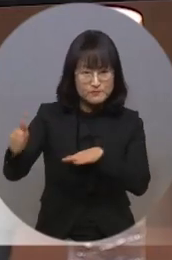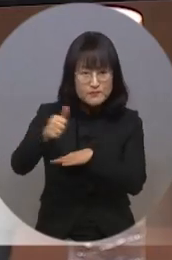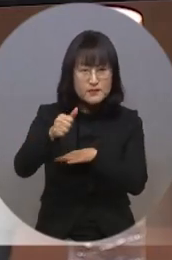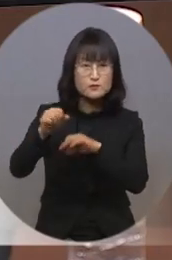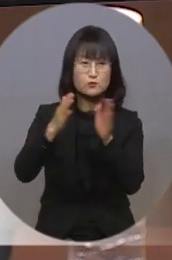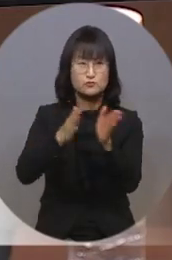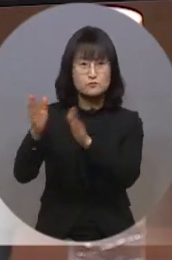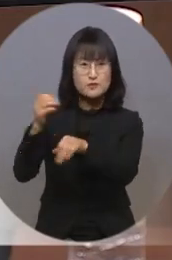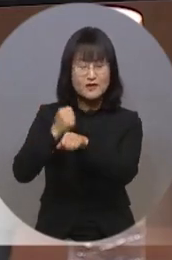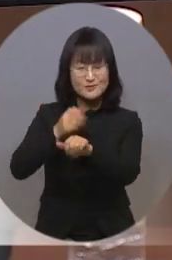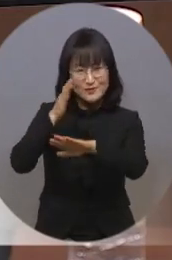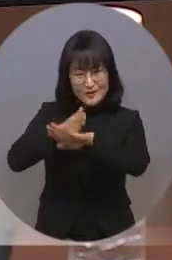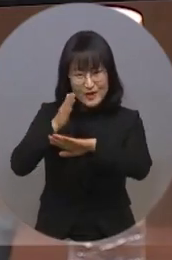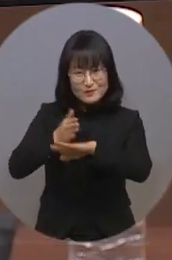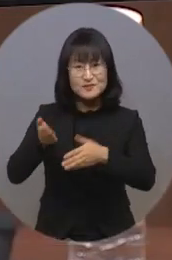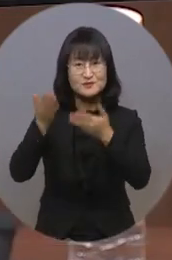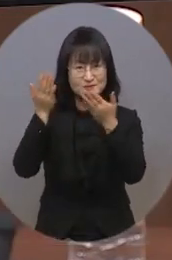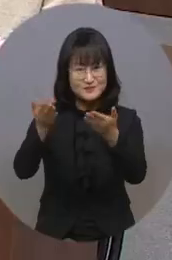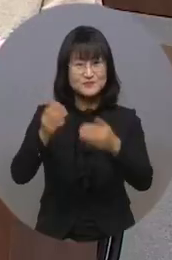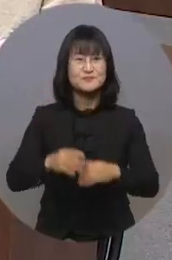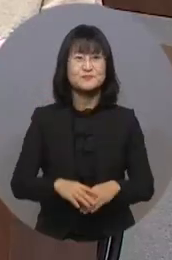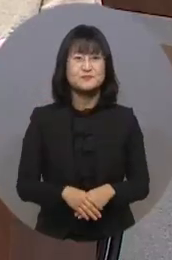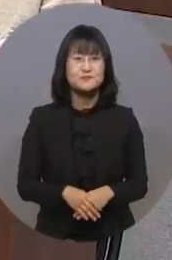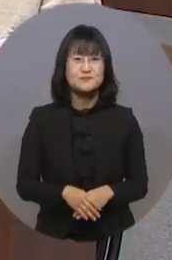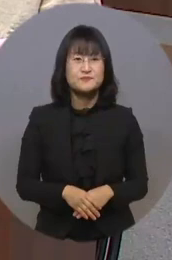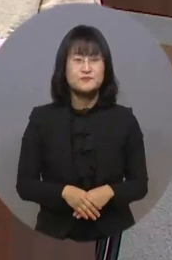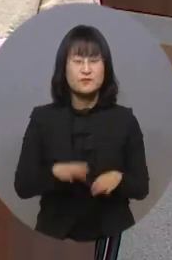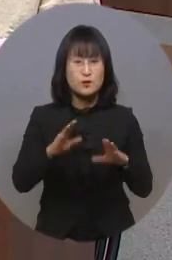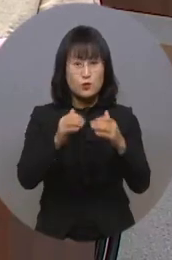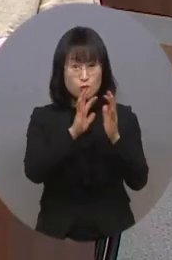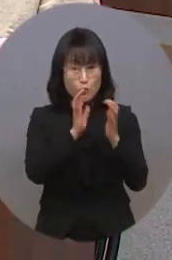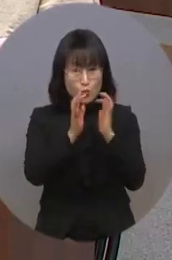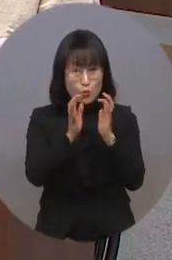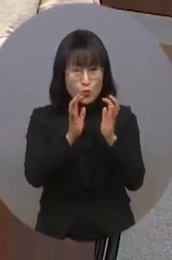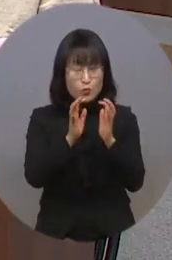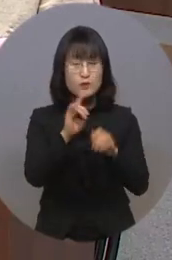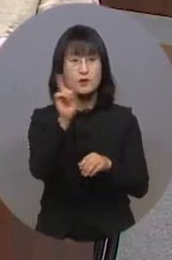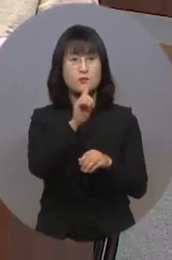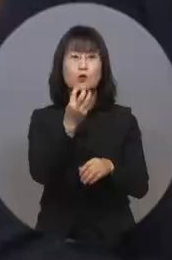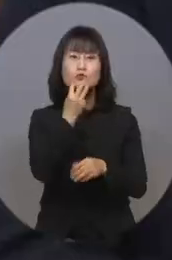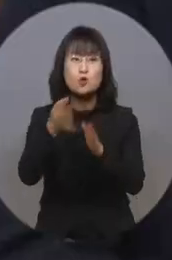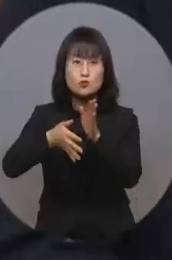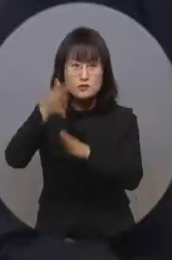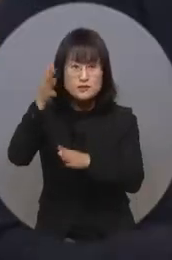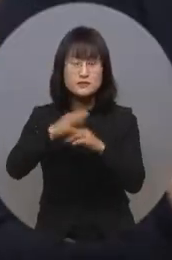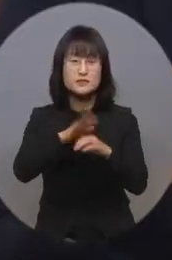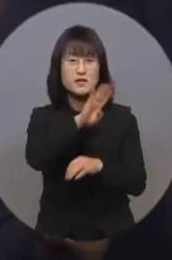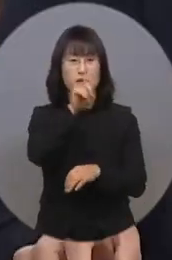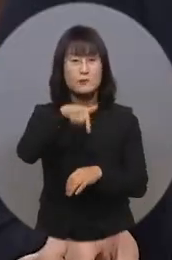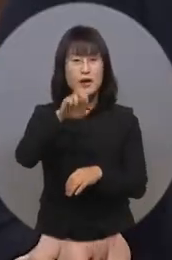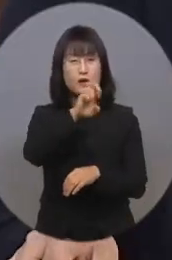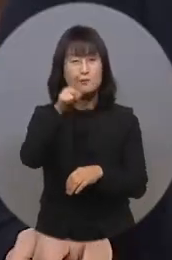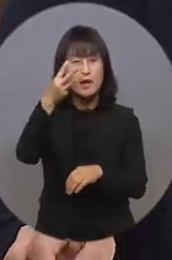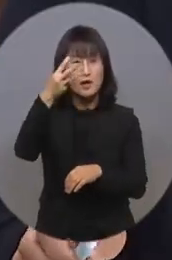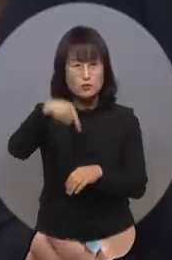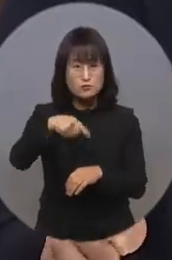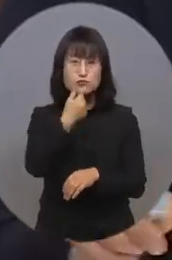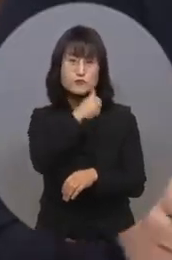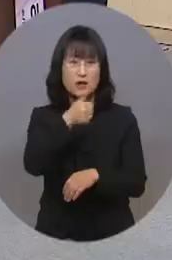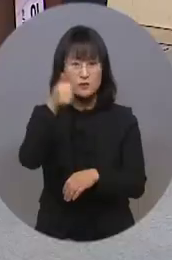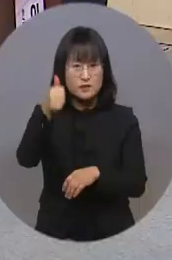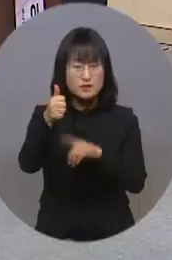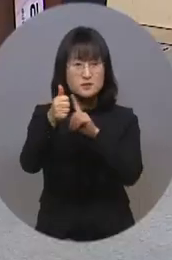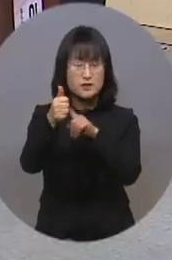주시면 감사드리도록 감사하겠습니다 이날 토론회 현장에는 서울시 박마루 명예시장이 저장을 맡은